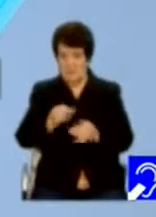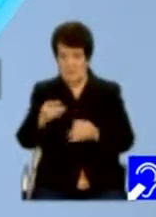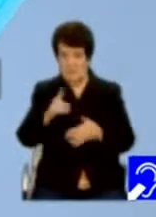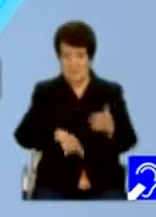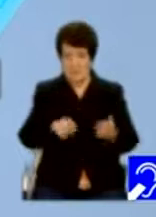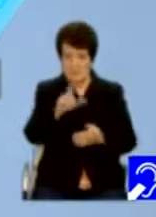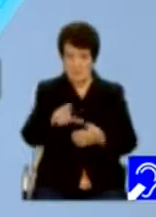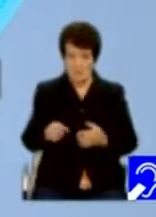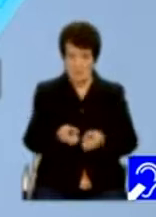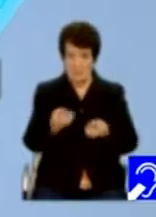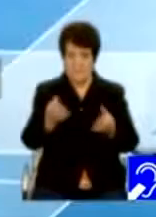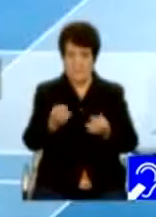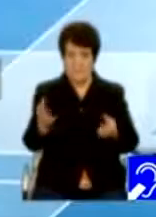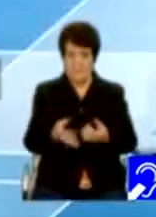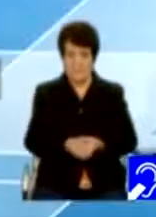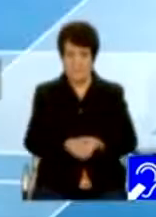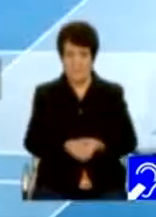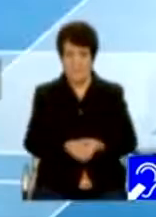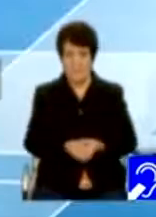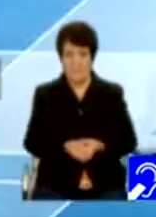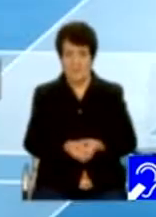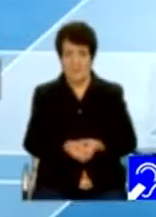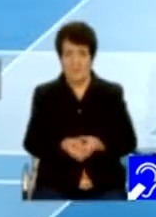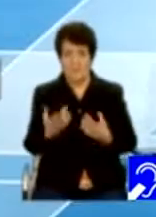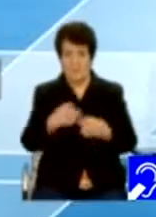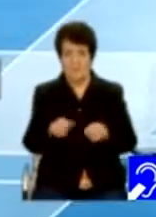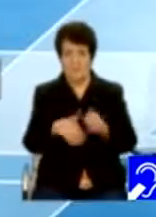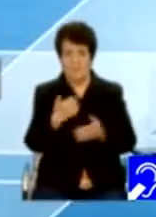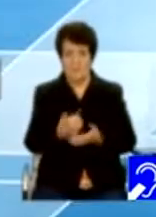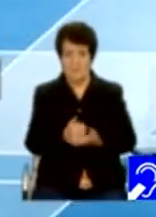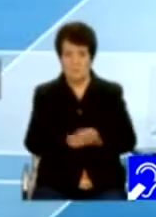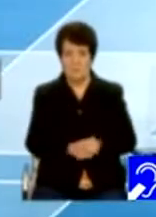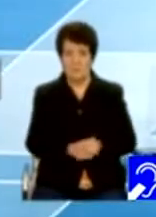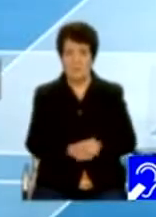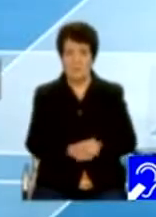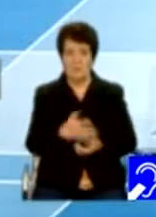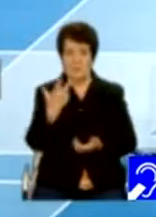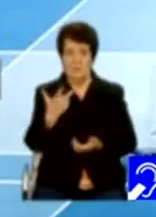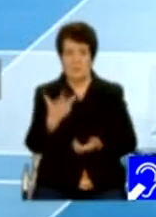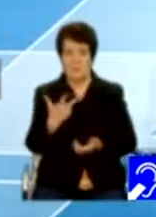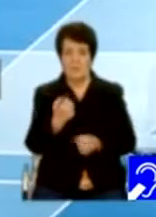care ți-o dau zi de zi. La ce percutează ei? Din ce le spuneți? La principalele